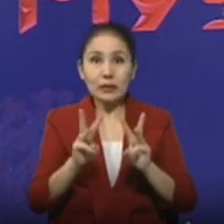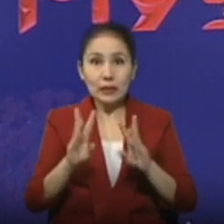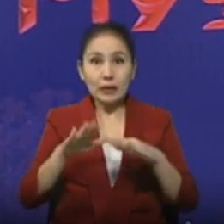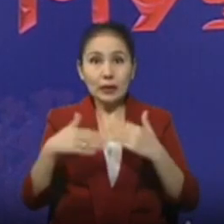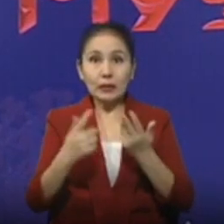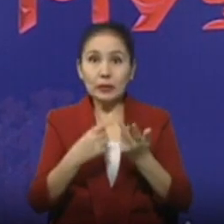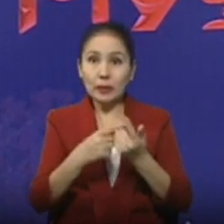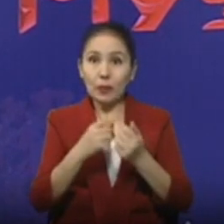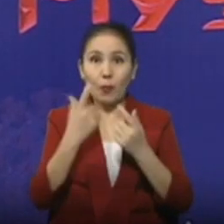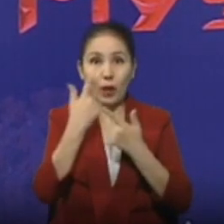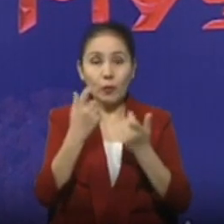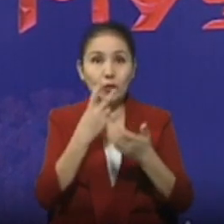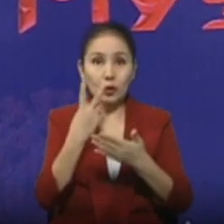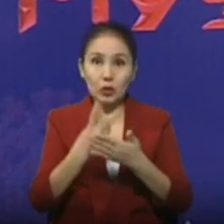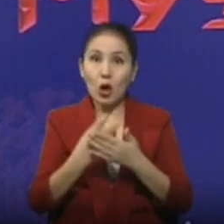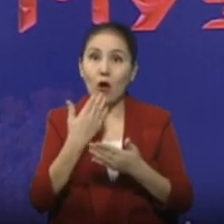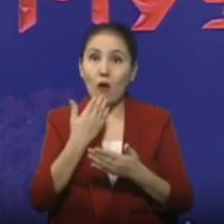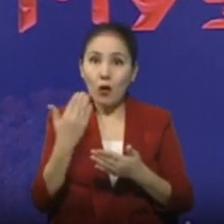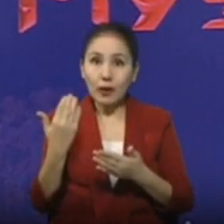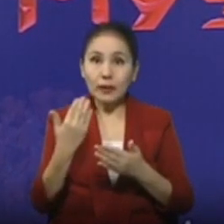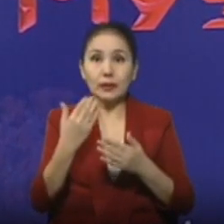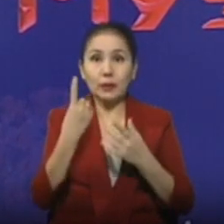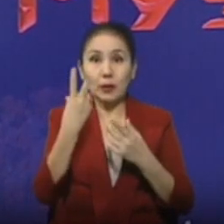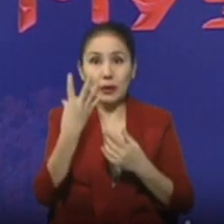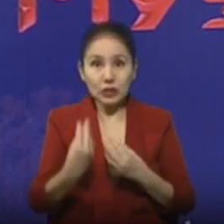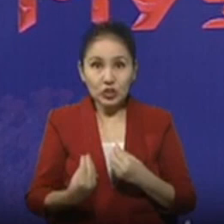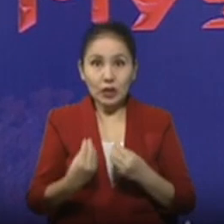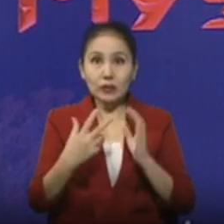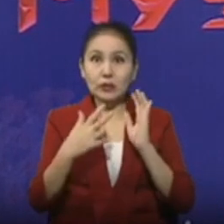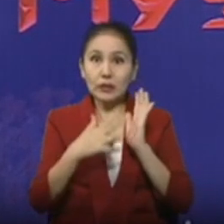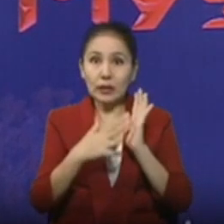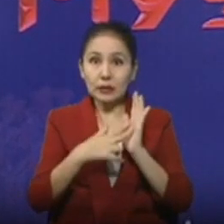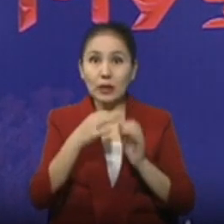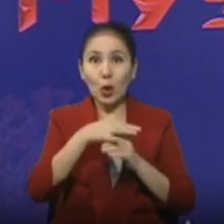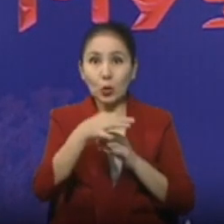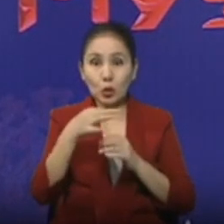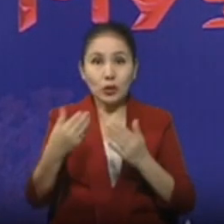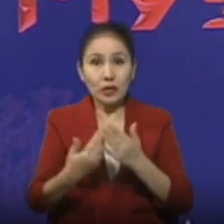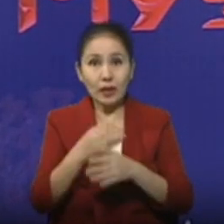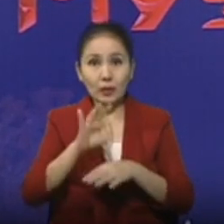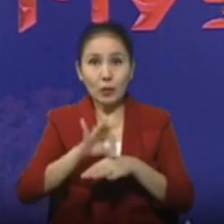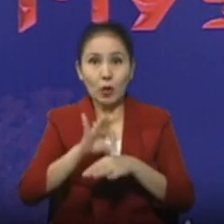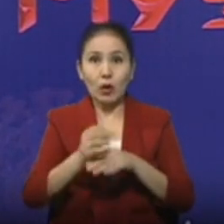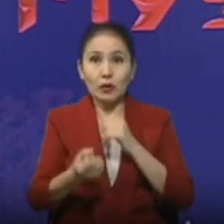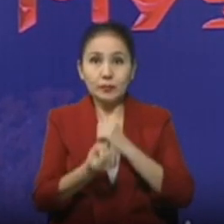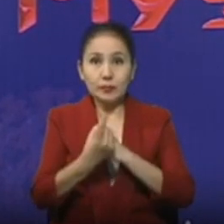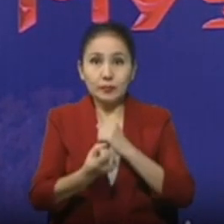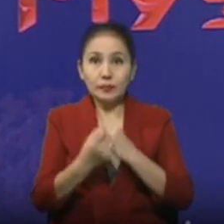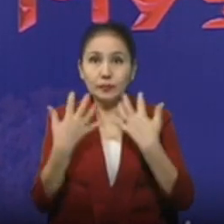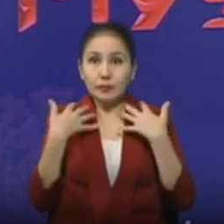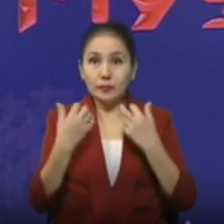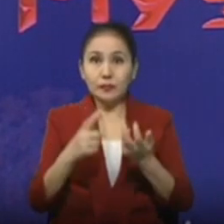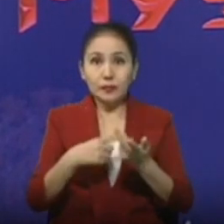etgan so'nggi ma'lumotlarga ko'ra, oxirgi bir kechada yana 8 ta hududda yangi bemorlar aniqlangan. Sog'ayish